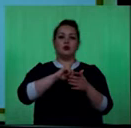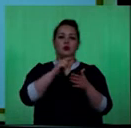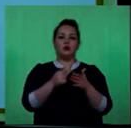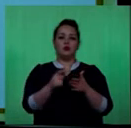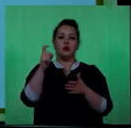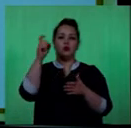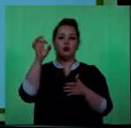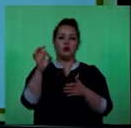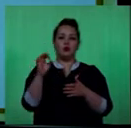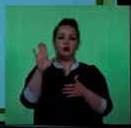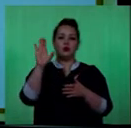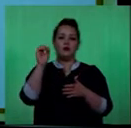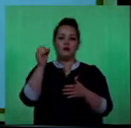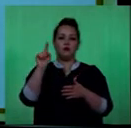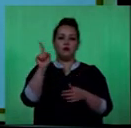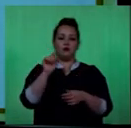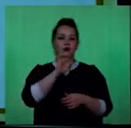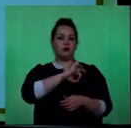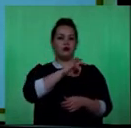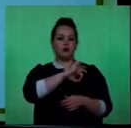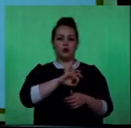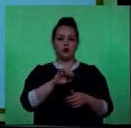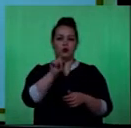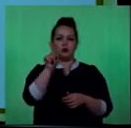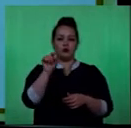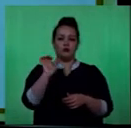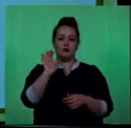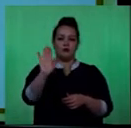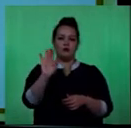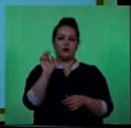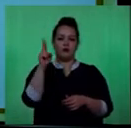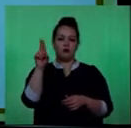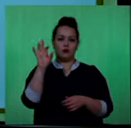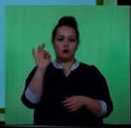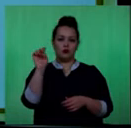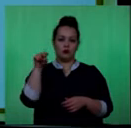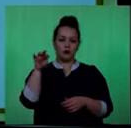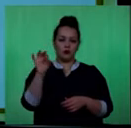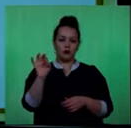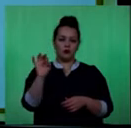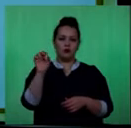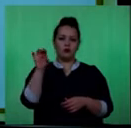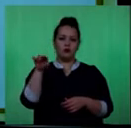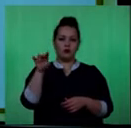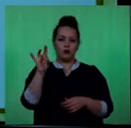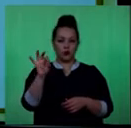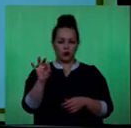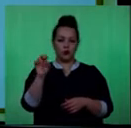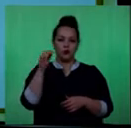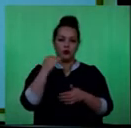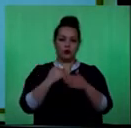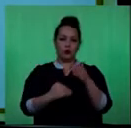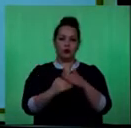вез используйте приставки в да по про под